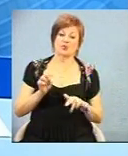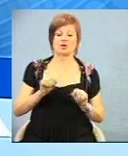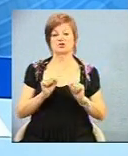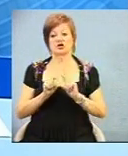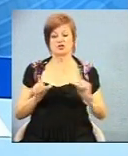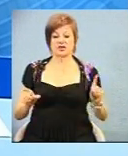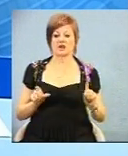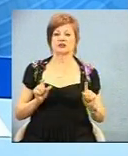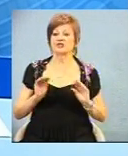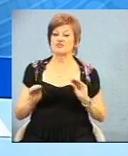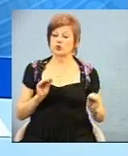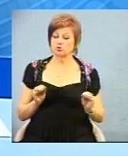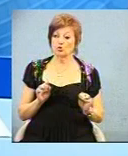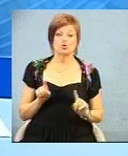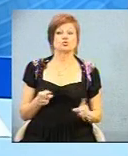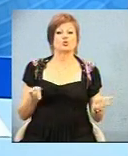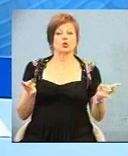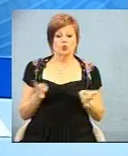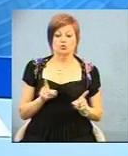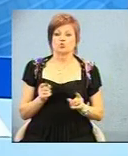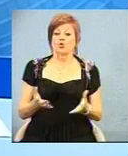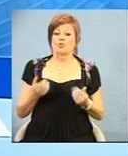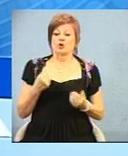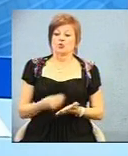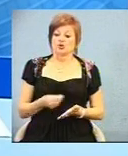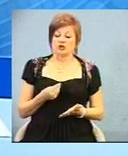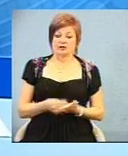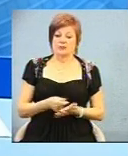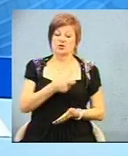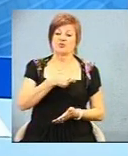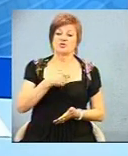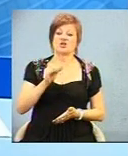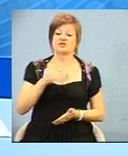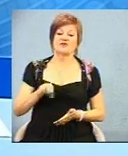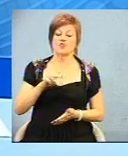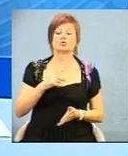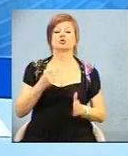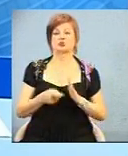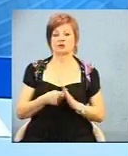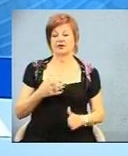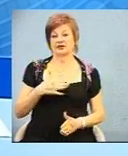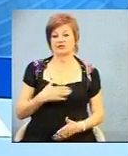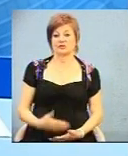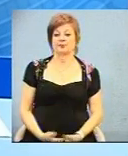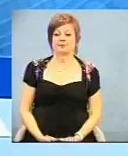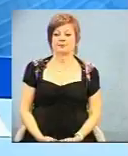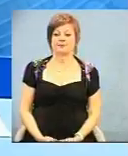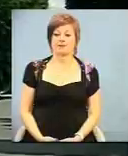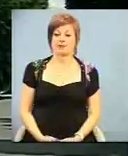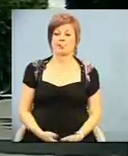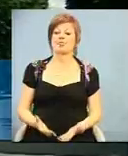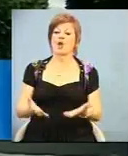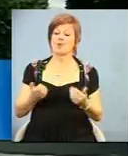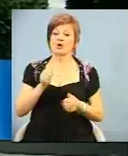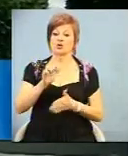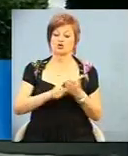соціальної інфраструктури. Що потрібно, аби отримати гроші з депутатського фонду, дізнавалися журналісти «Телекур'єра». Отримати